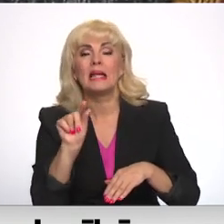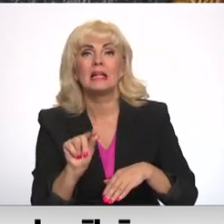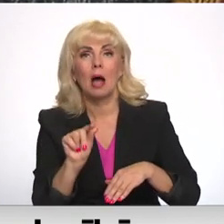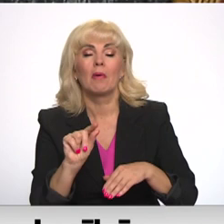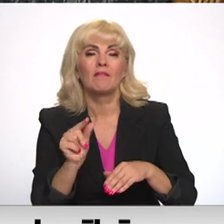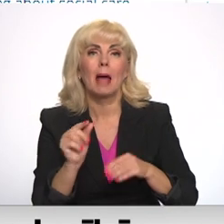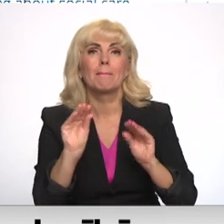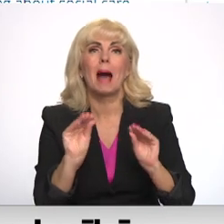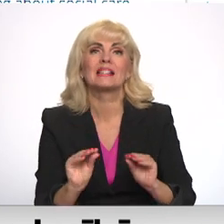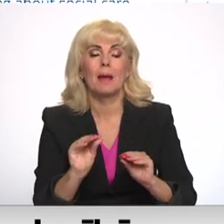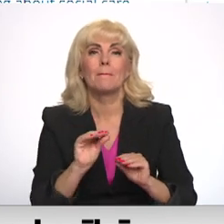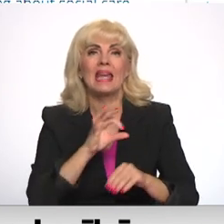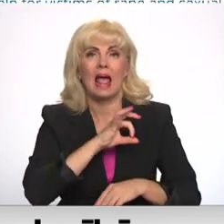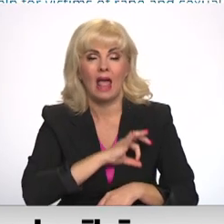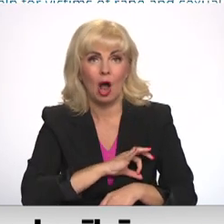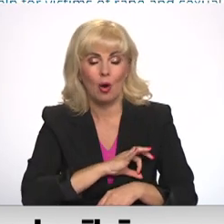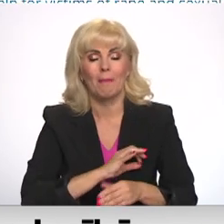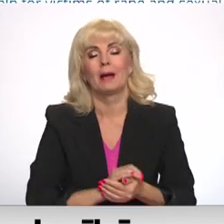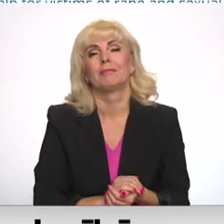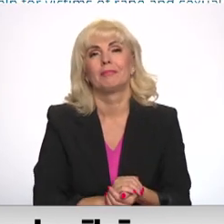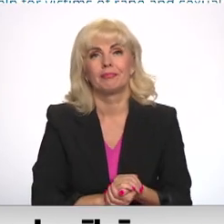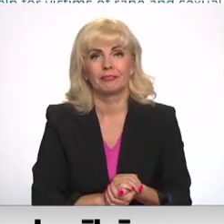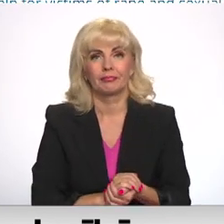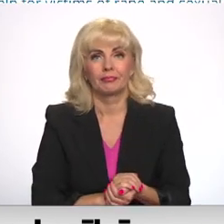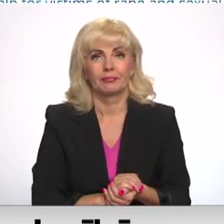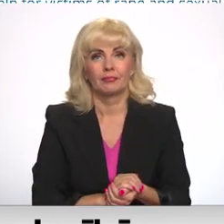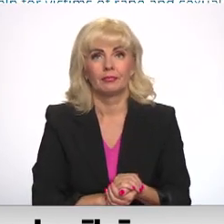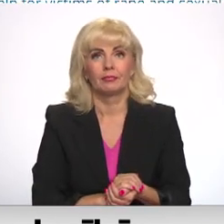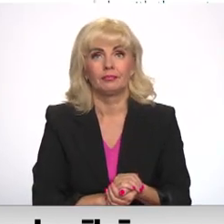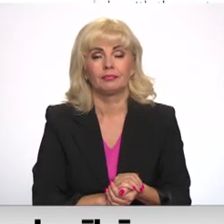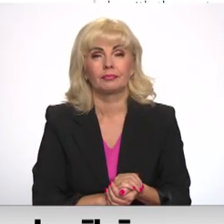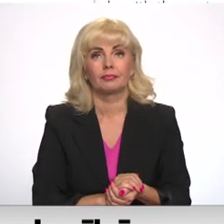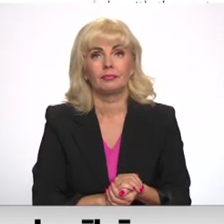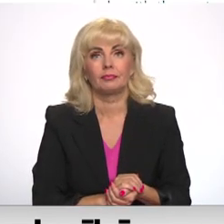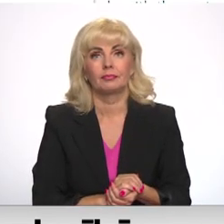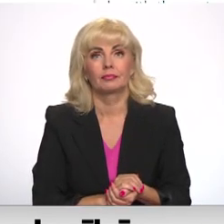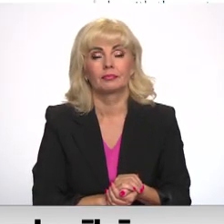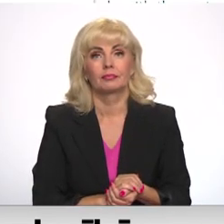zemiem ienākumiem. Ilze Kalve, Latvijas televīzijā no Northamptonas, Lielbritānijā.